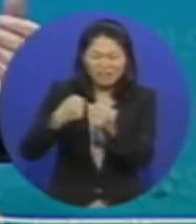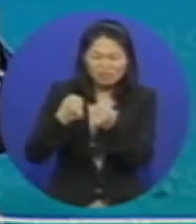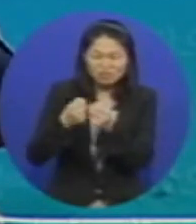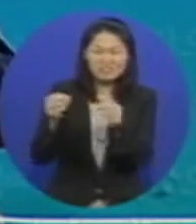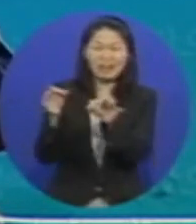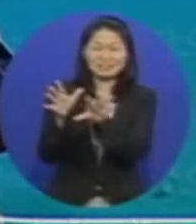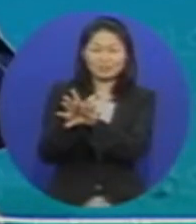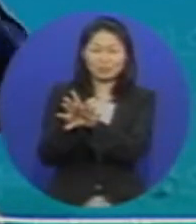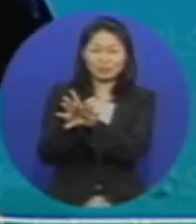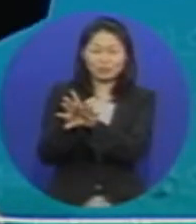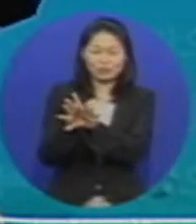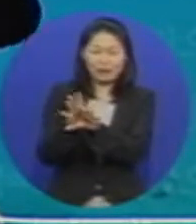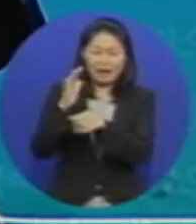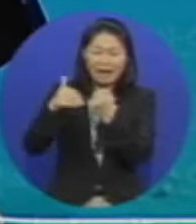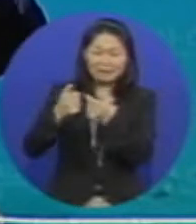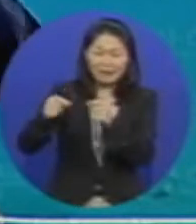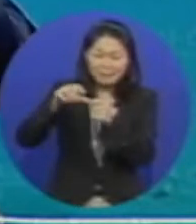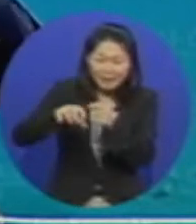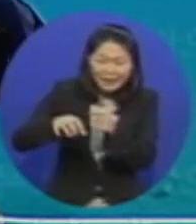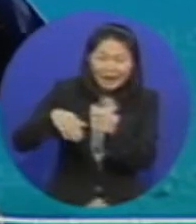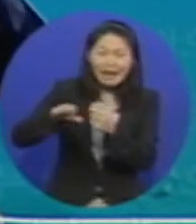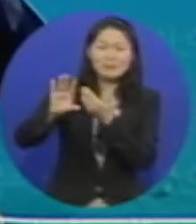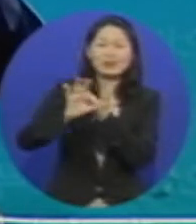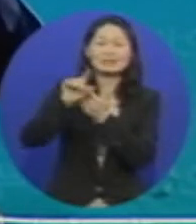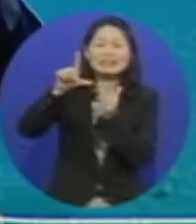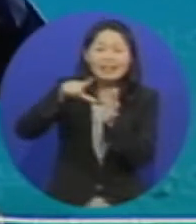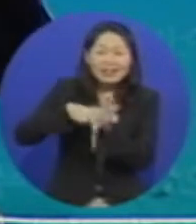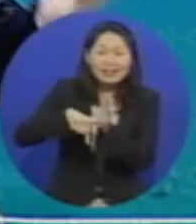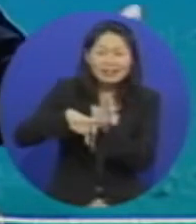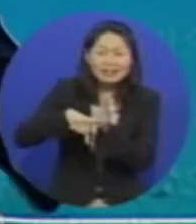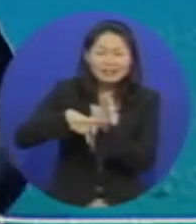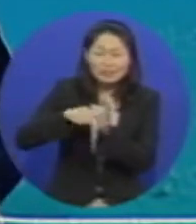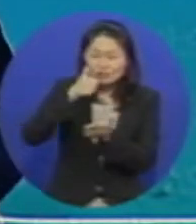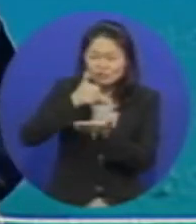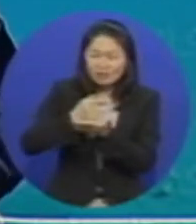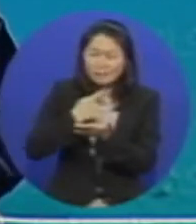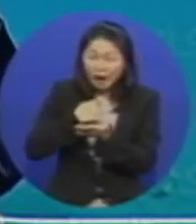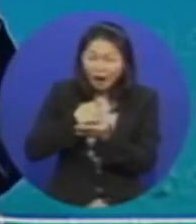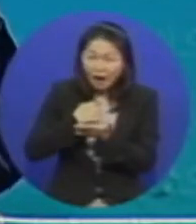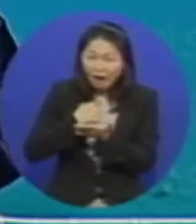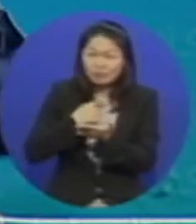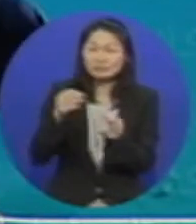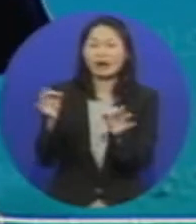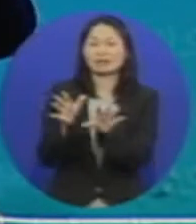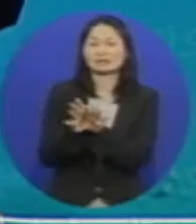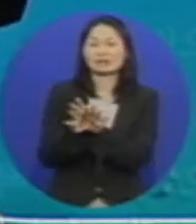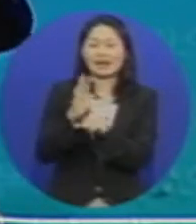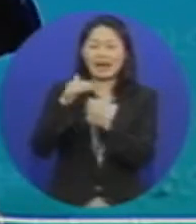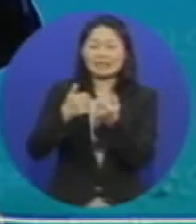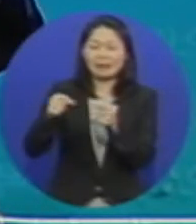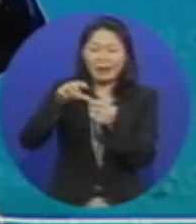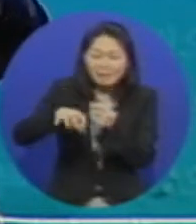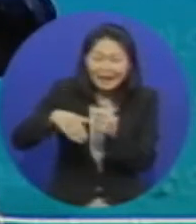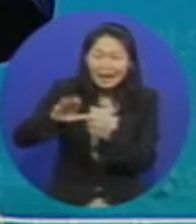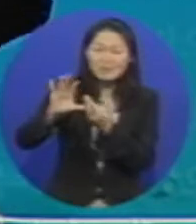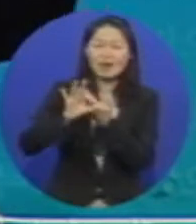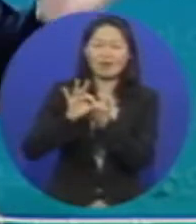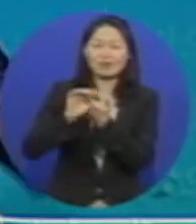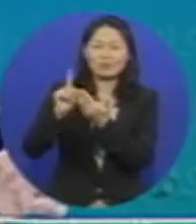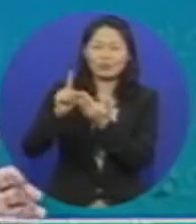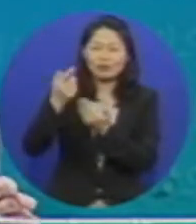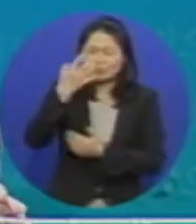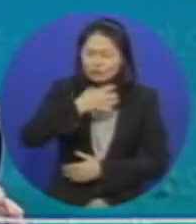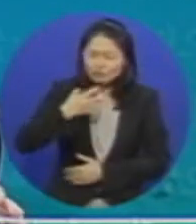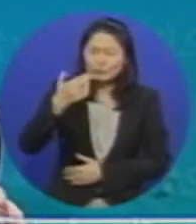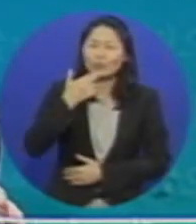없어지고 하나님 앞에 가면 그때서야 어떻게 죄 짓고 살아요 하나님 앞에 가면 무슨 슬픔이